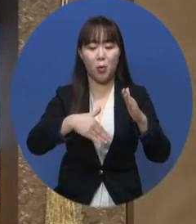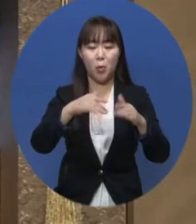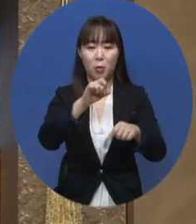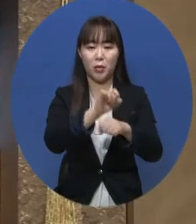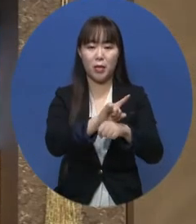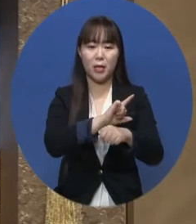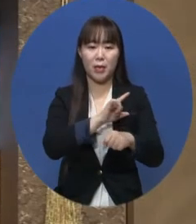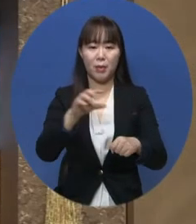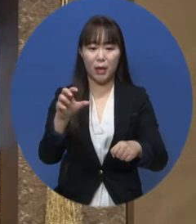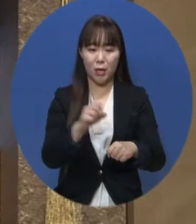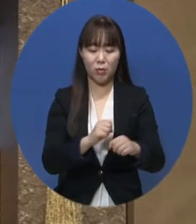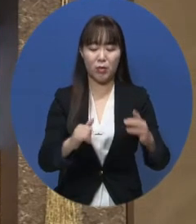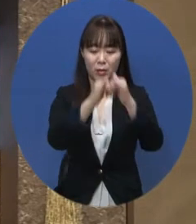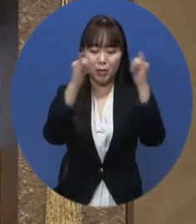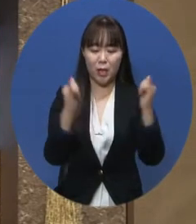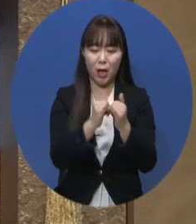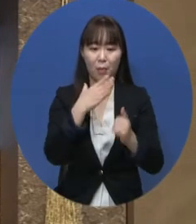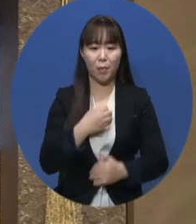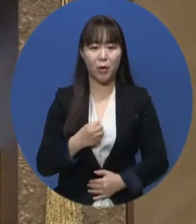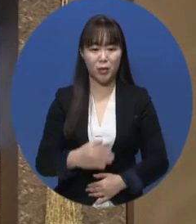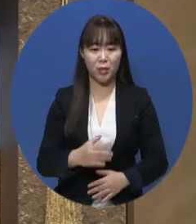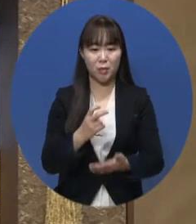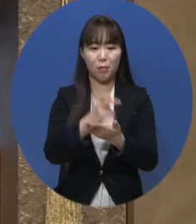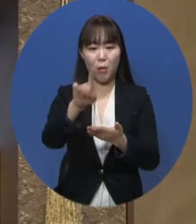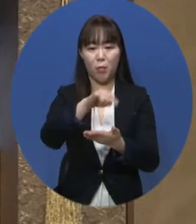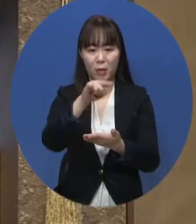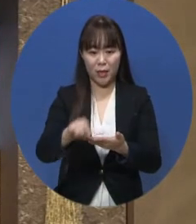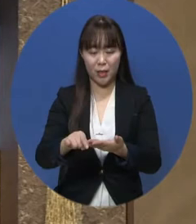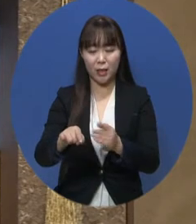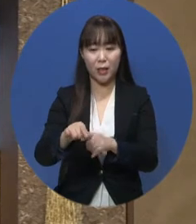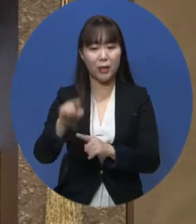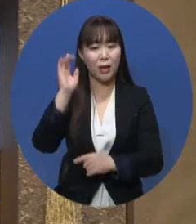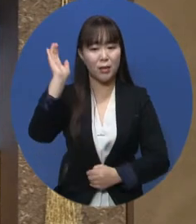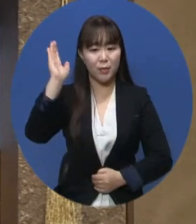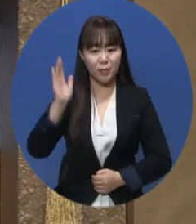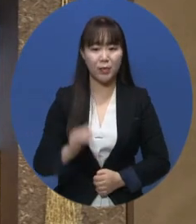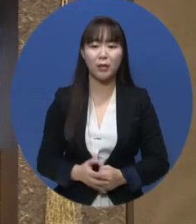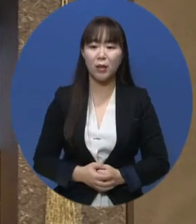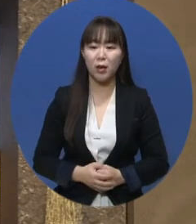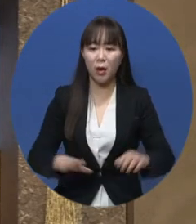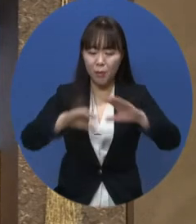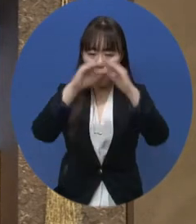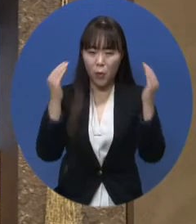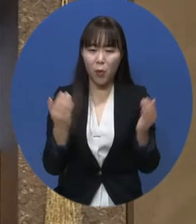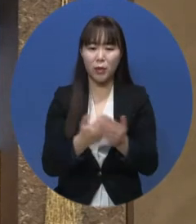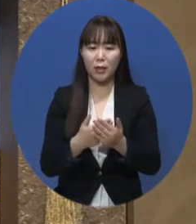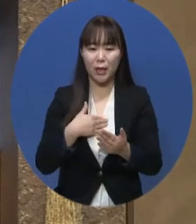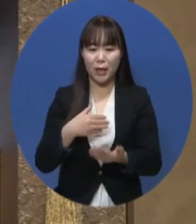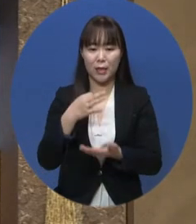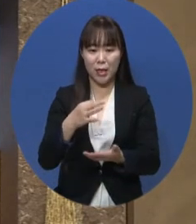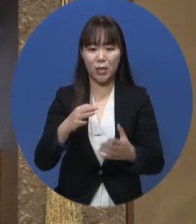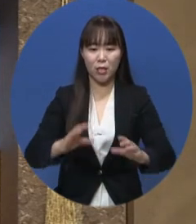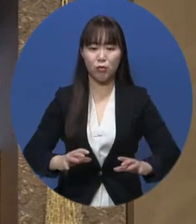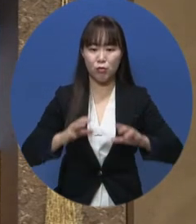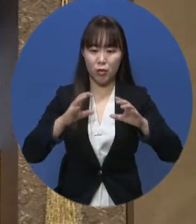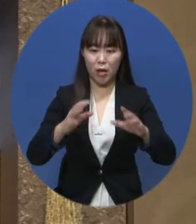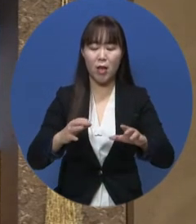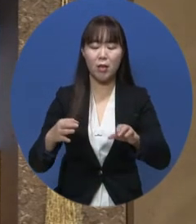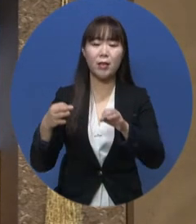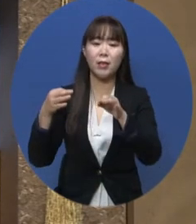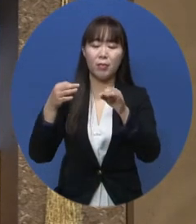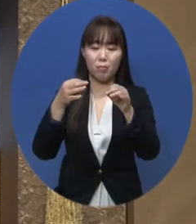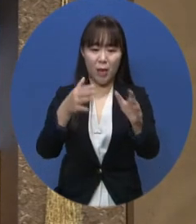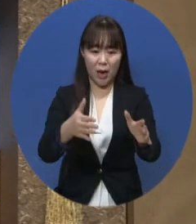공공성의 이름으로 우리가 사회복지법인이라고 얘기를 하는데요. 네. 모든 자기 재산을 국가에